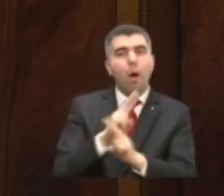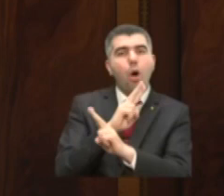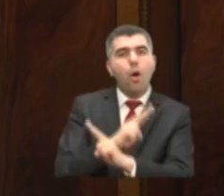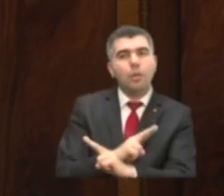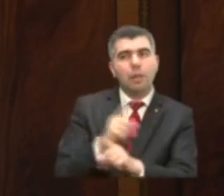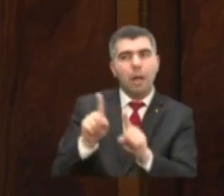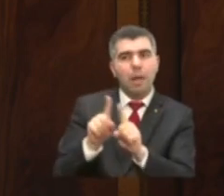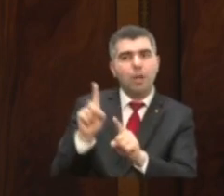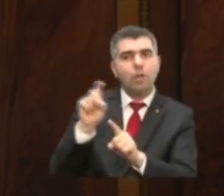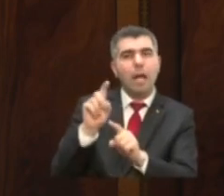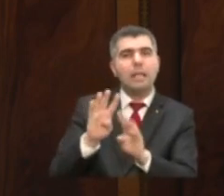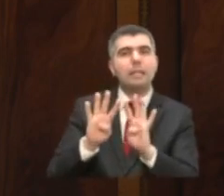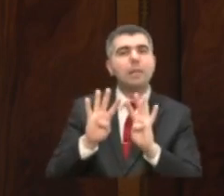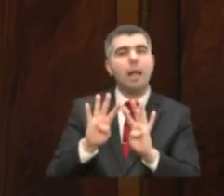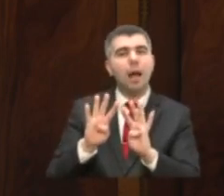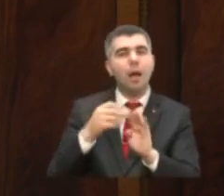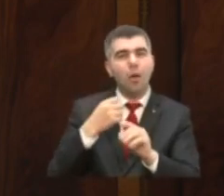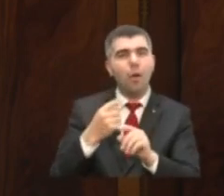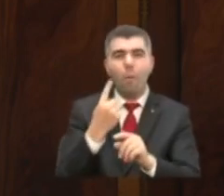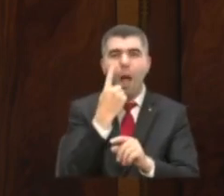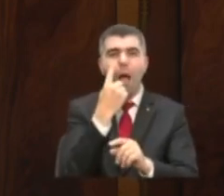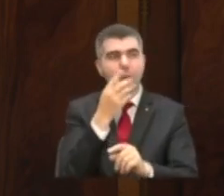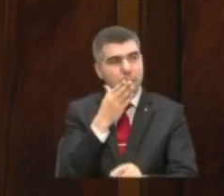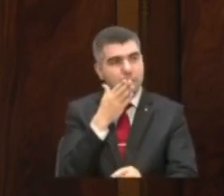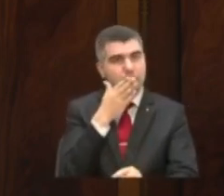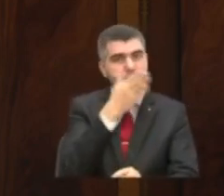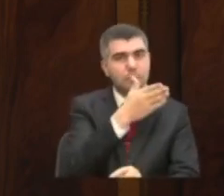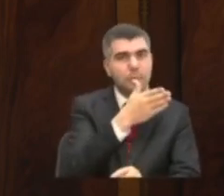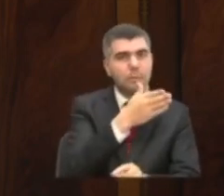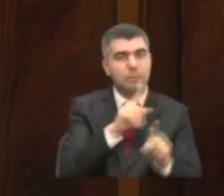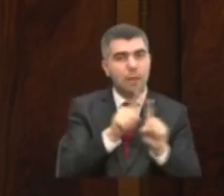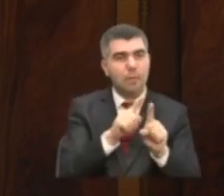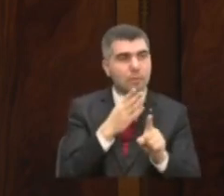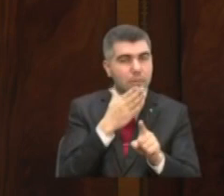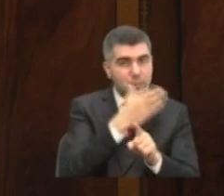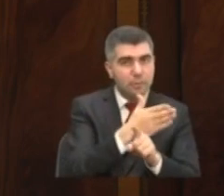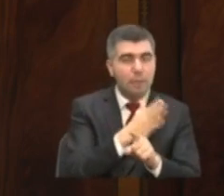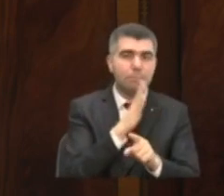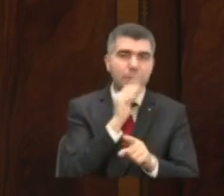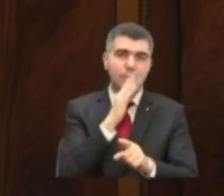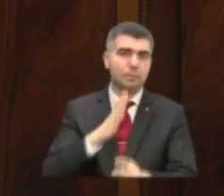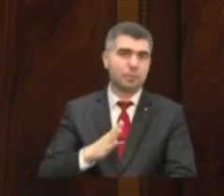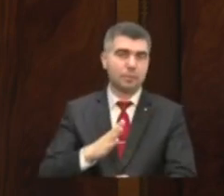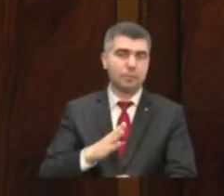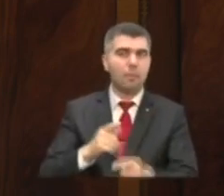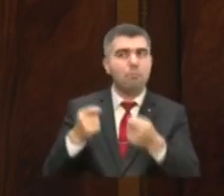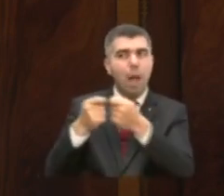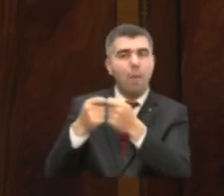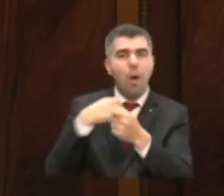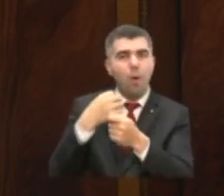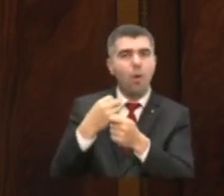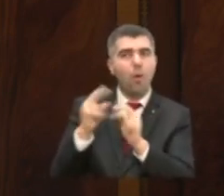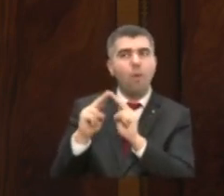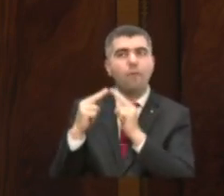مسمى، المجلس يعني الجهوي للاستثمار الاسم على غير مسمى، لأن كما بعد الدول الغقية أو اللي في